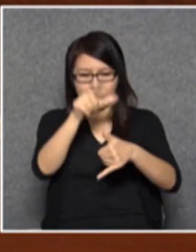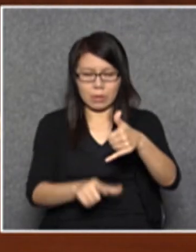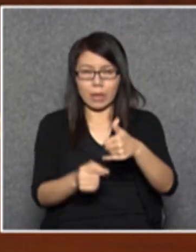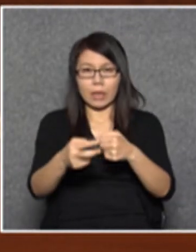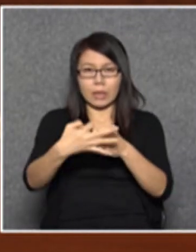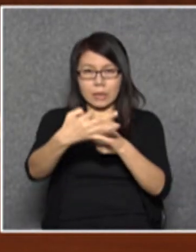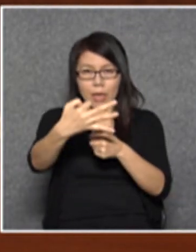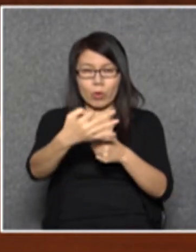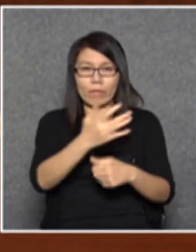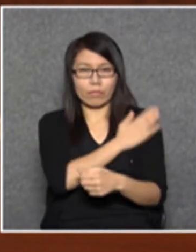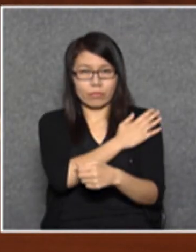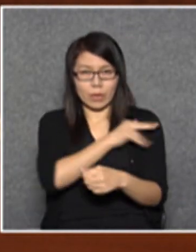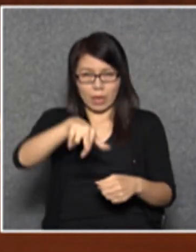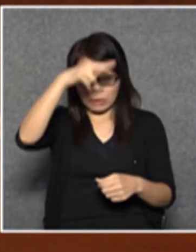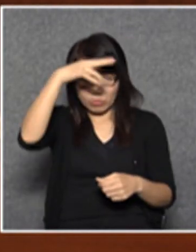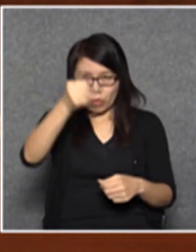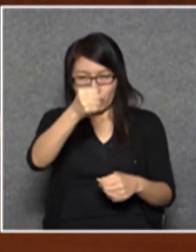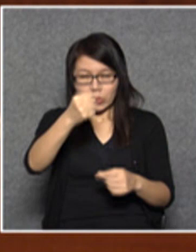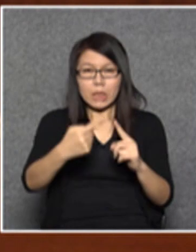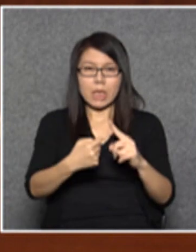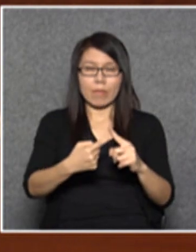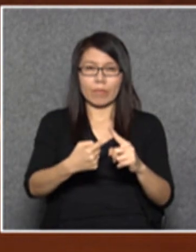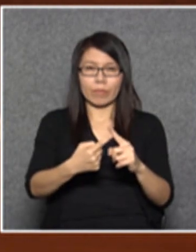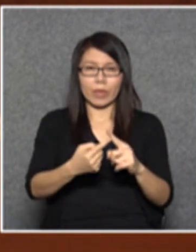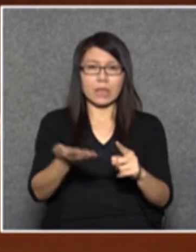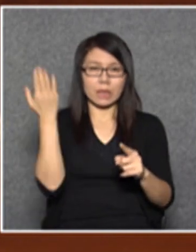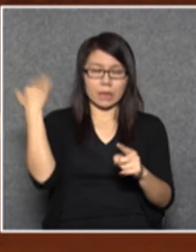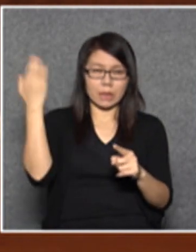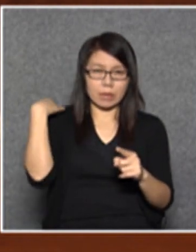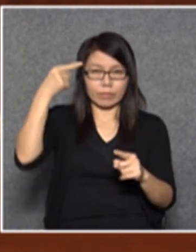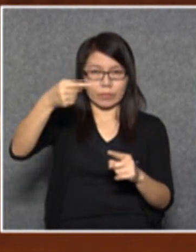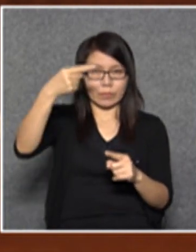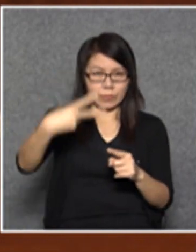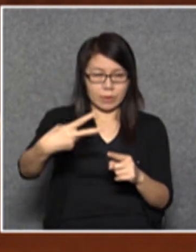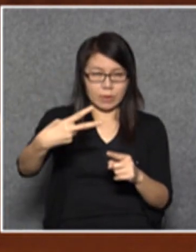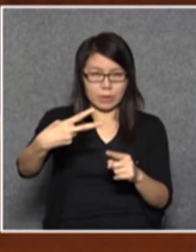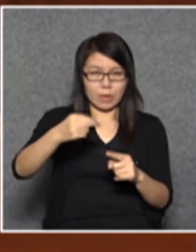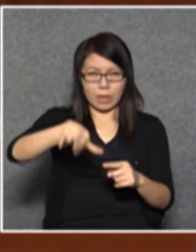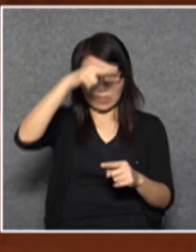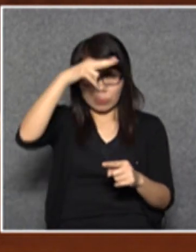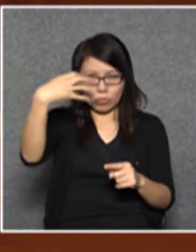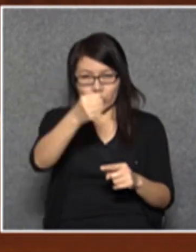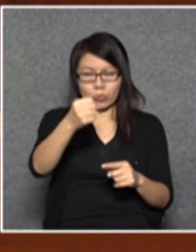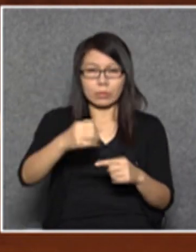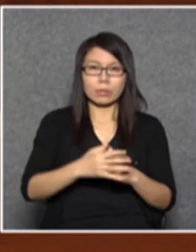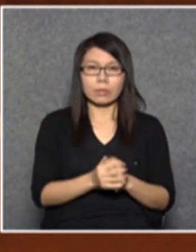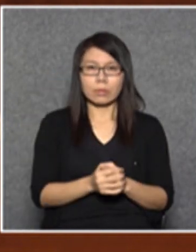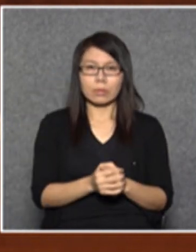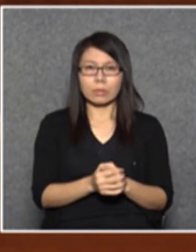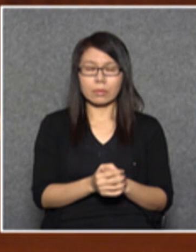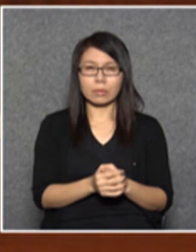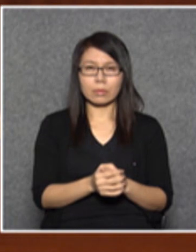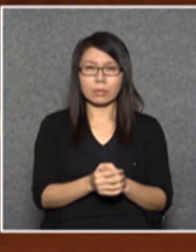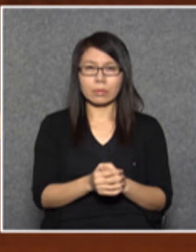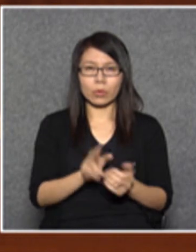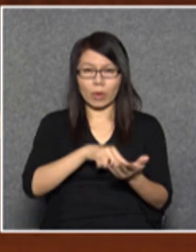擔任行政長官的人。我前兩任的行政長官和立法